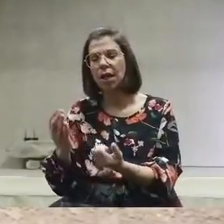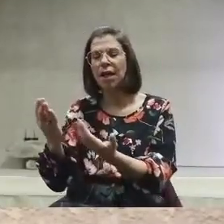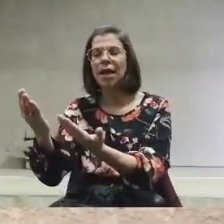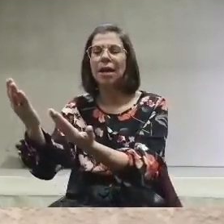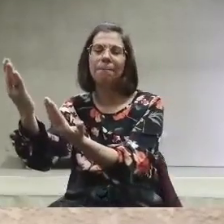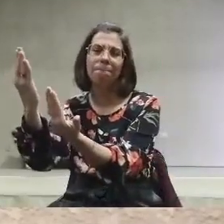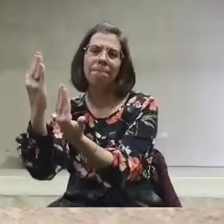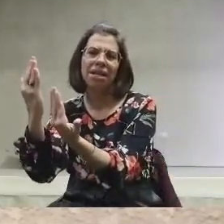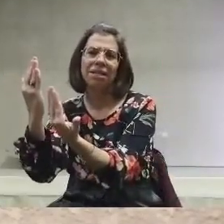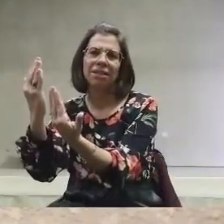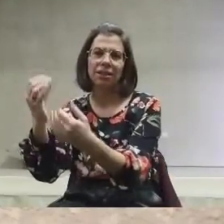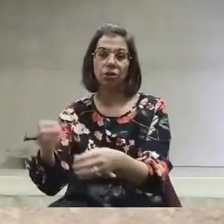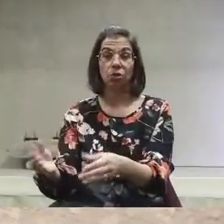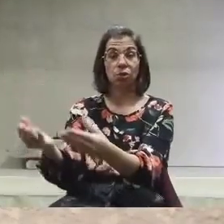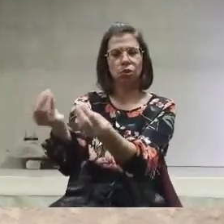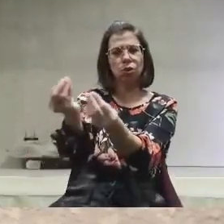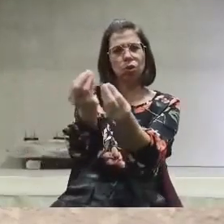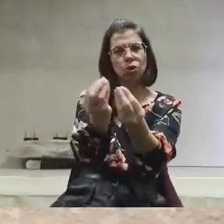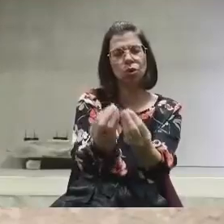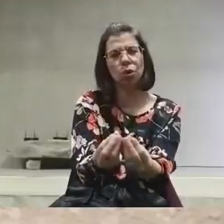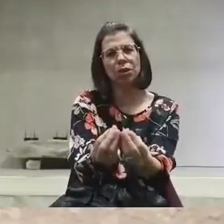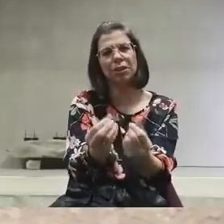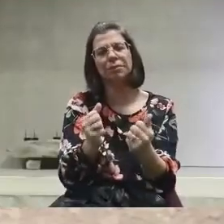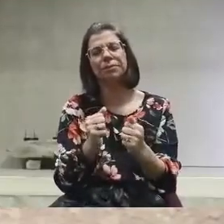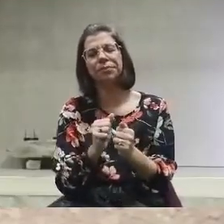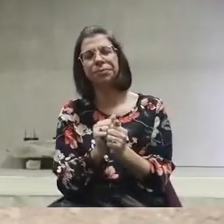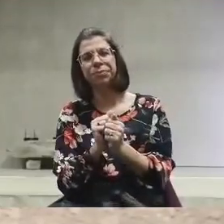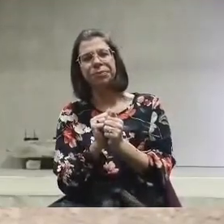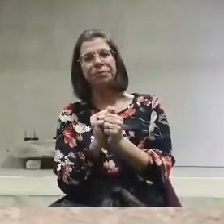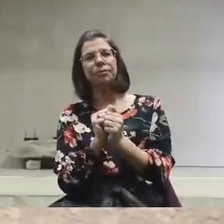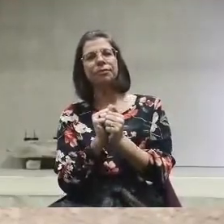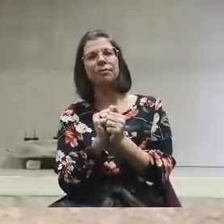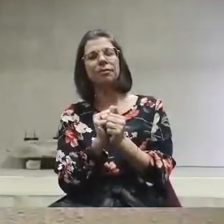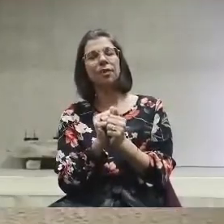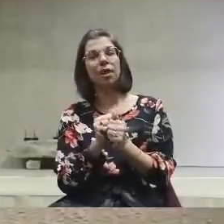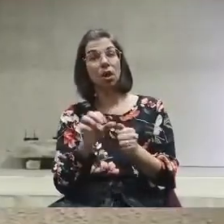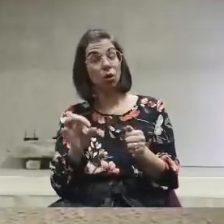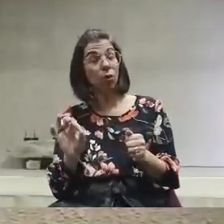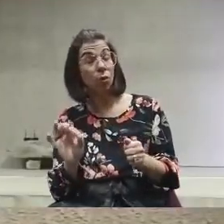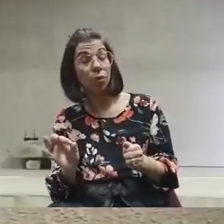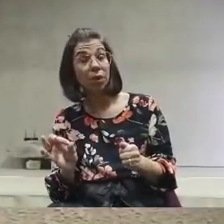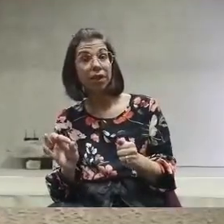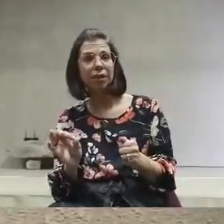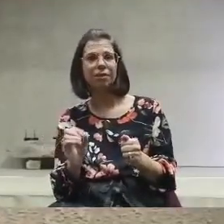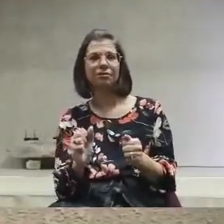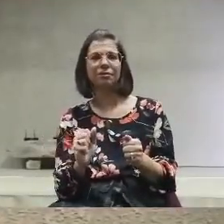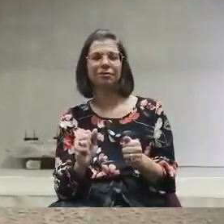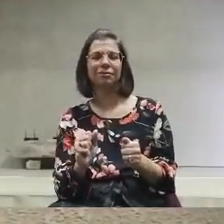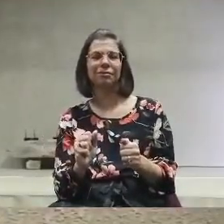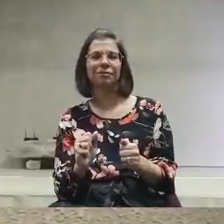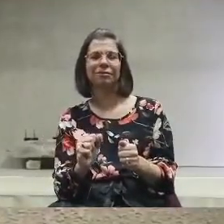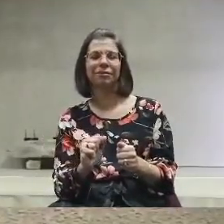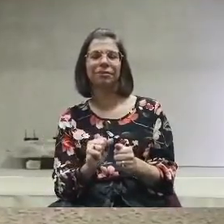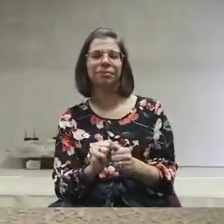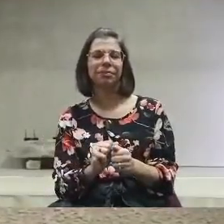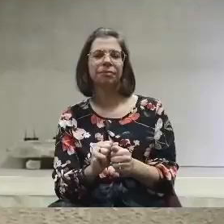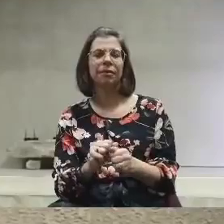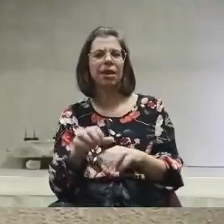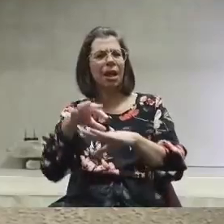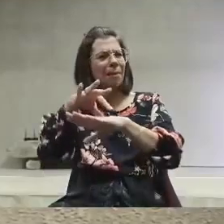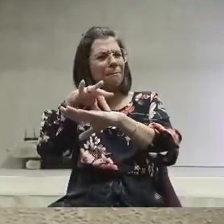bénédiction. Il était en train de prendre nos maladies et nous donner la santé. Il était en